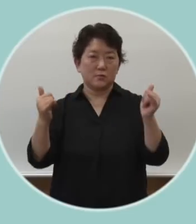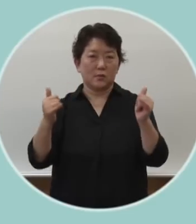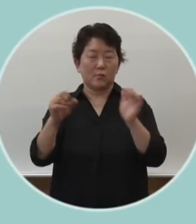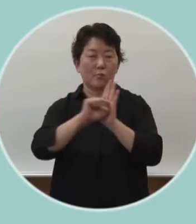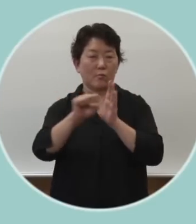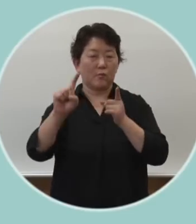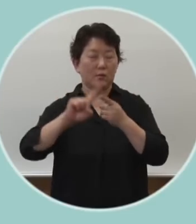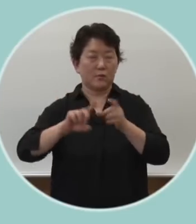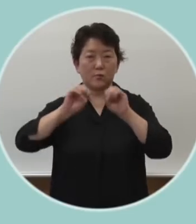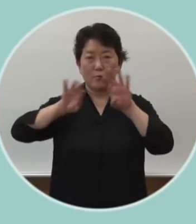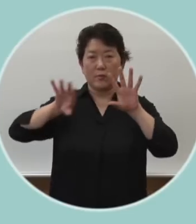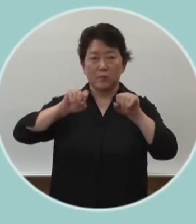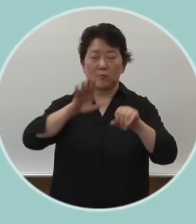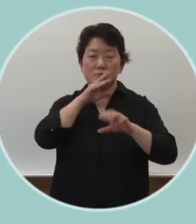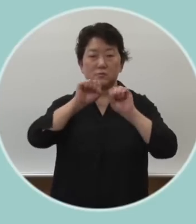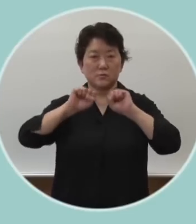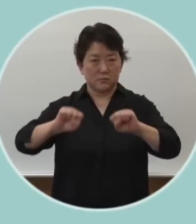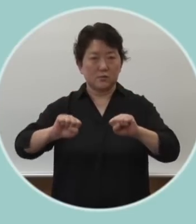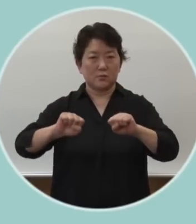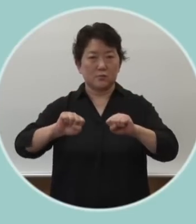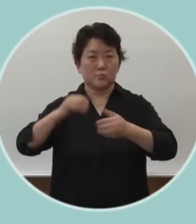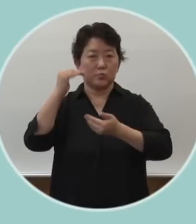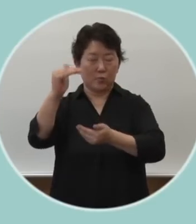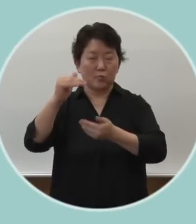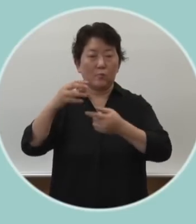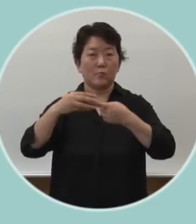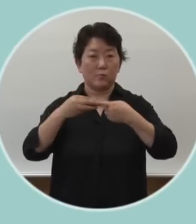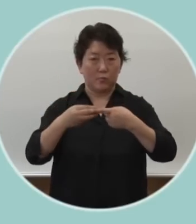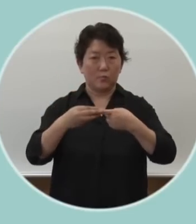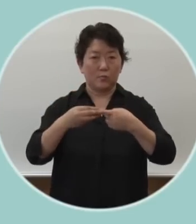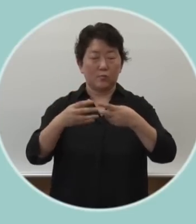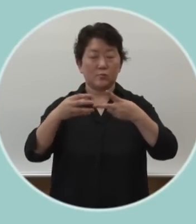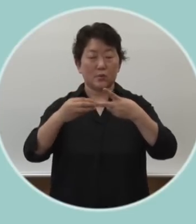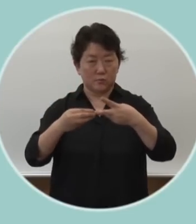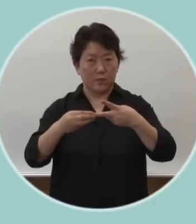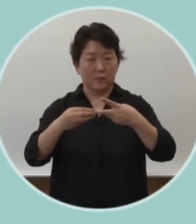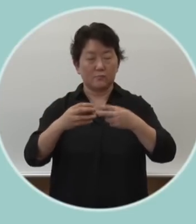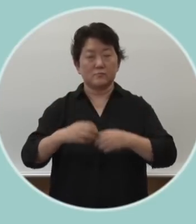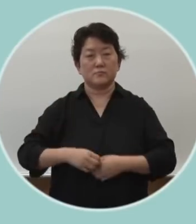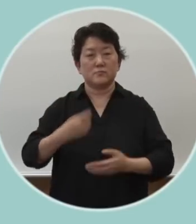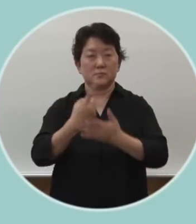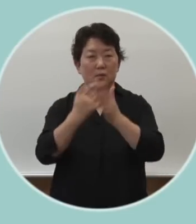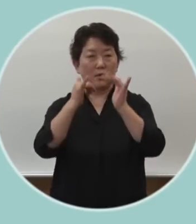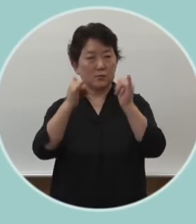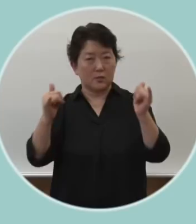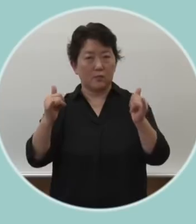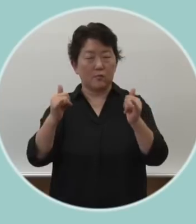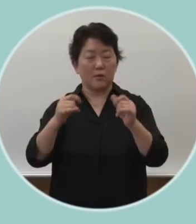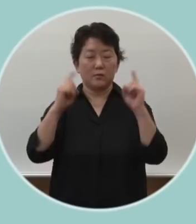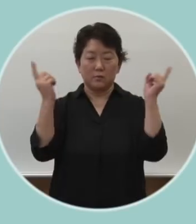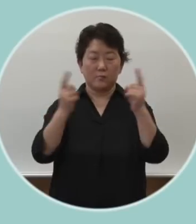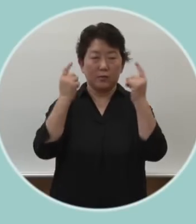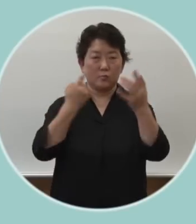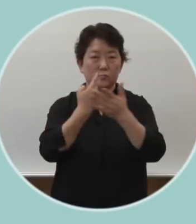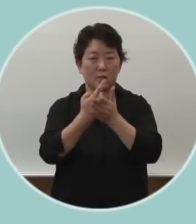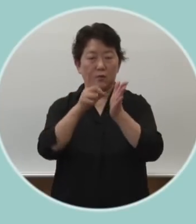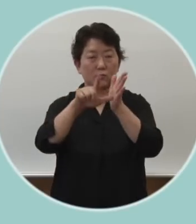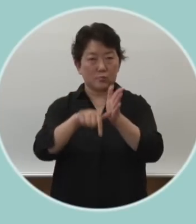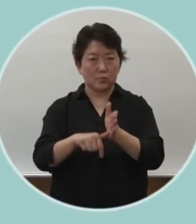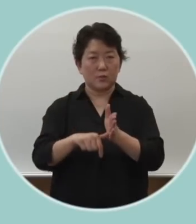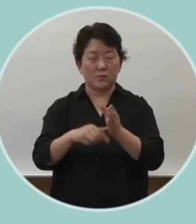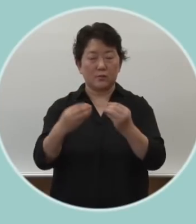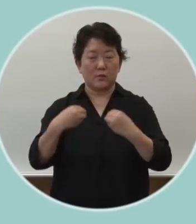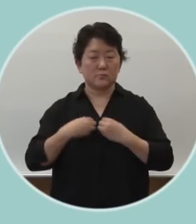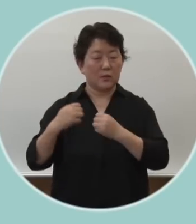的な呼びかけを実施すること。2つ目、参加者はイベント参加時の